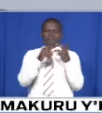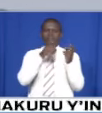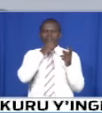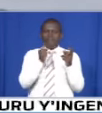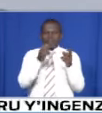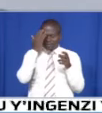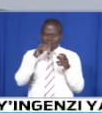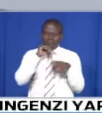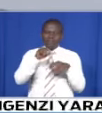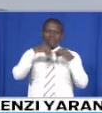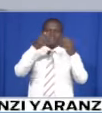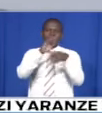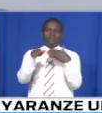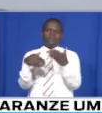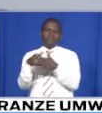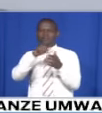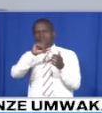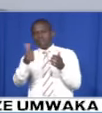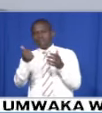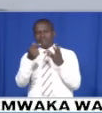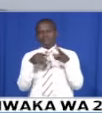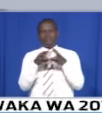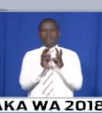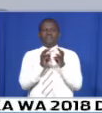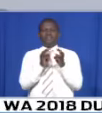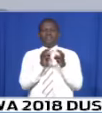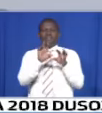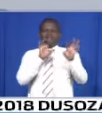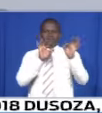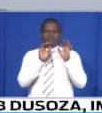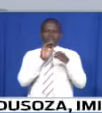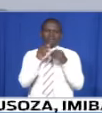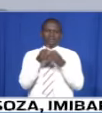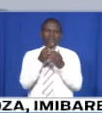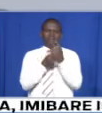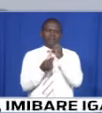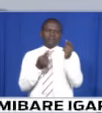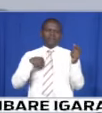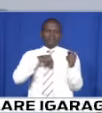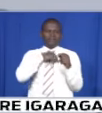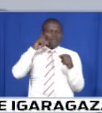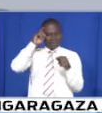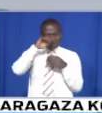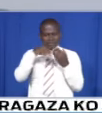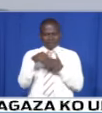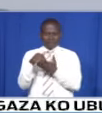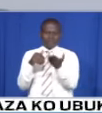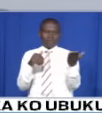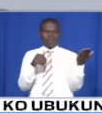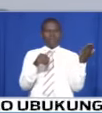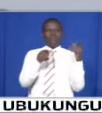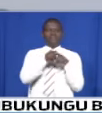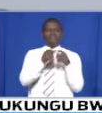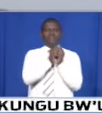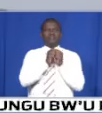kuki utagitanga ku gishya? Ni amahitamo yoroshye. Ndatekereza ko Abanyafurika